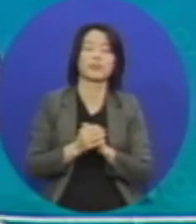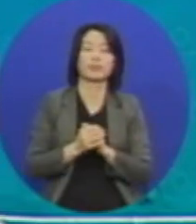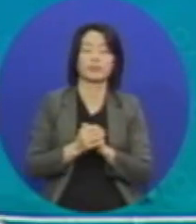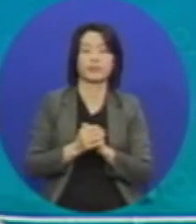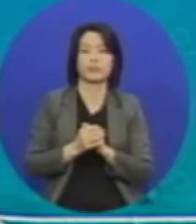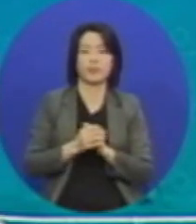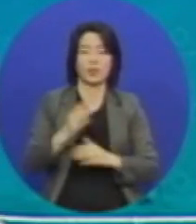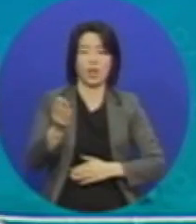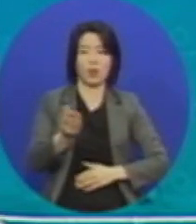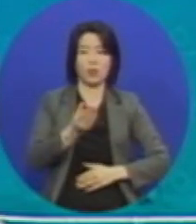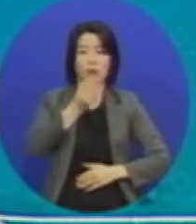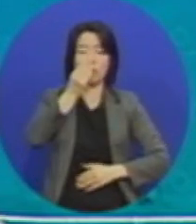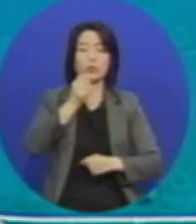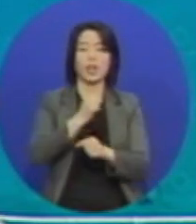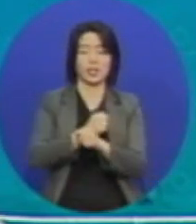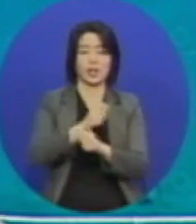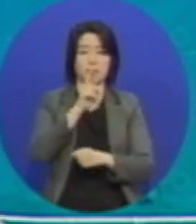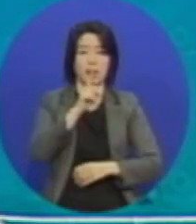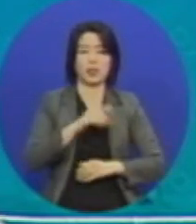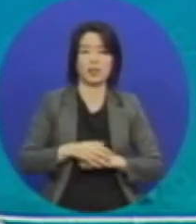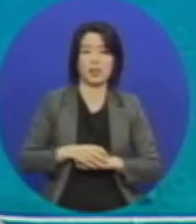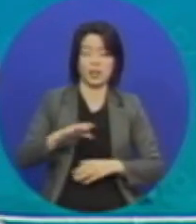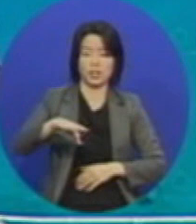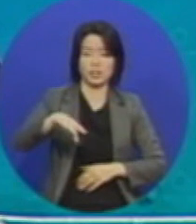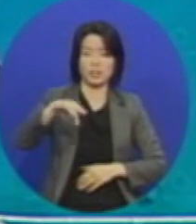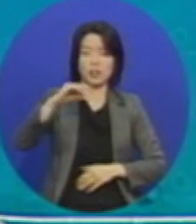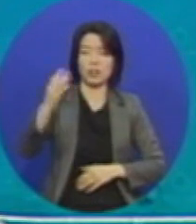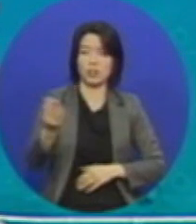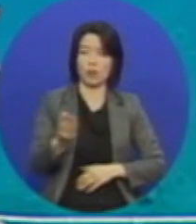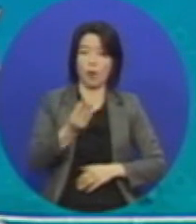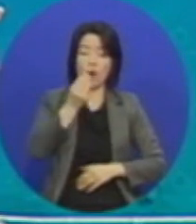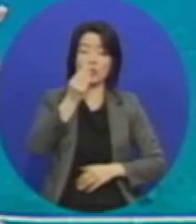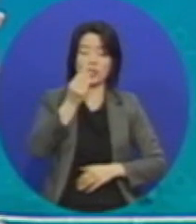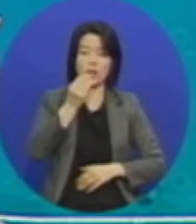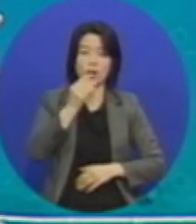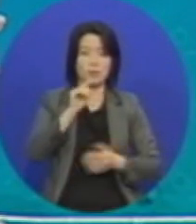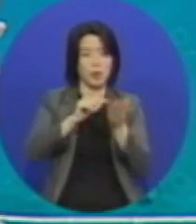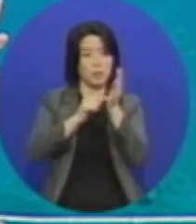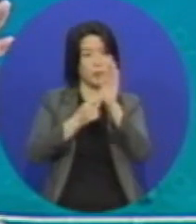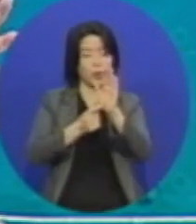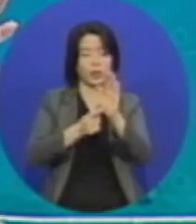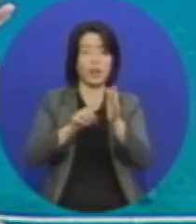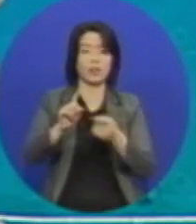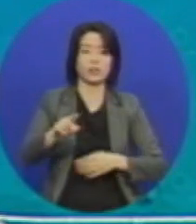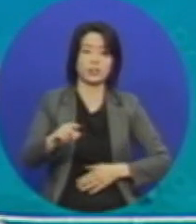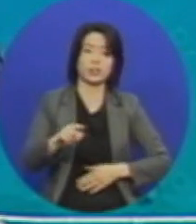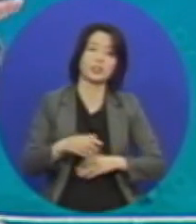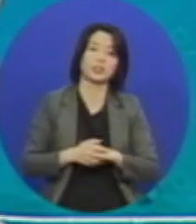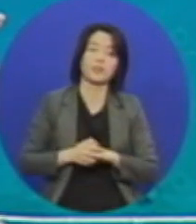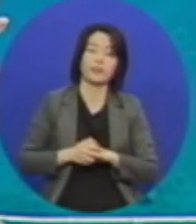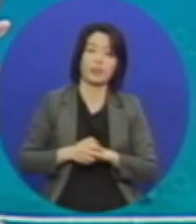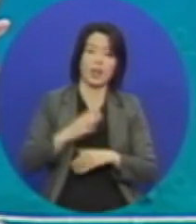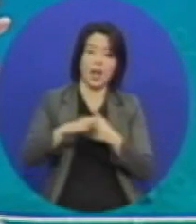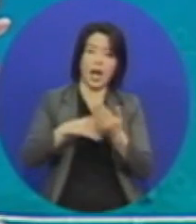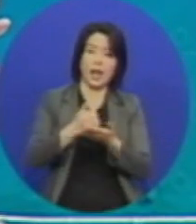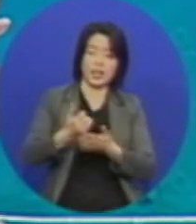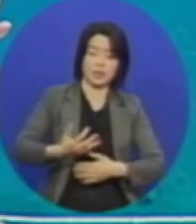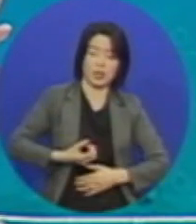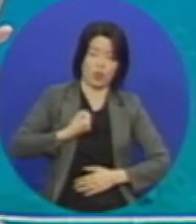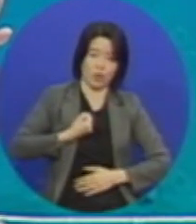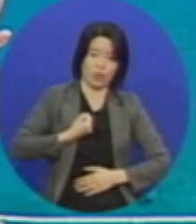거룩하다 고 하셔서 첫 열매를 첫 열매를 거룩하다 고 표현하신 것은 그런 하나님의 것이라는